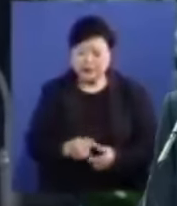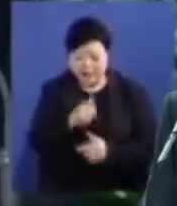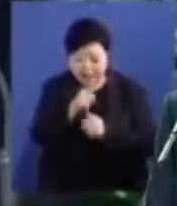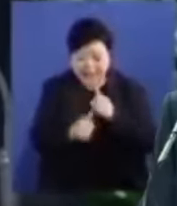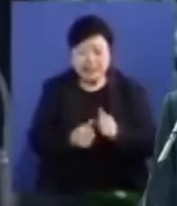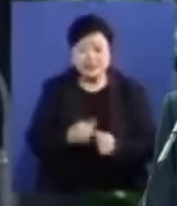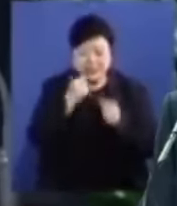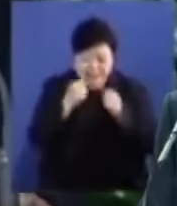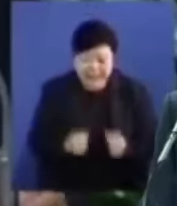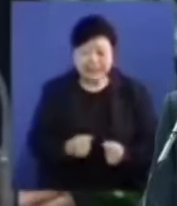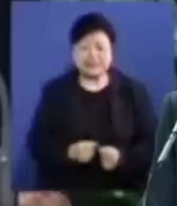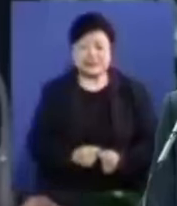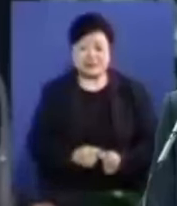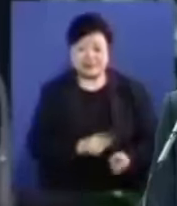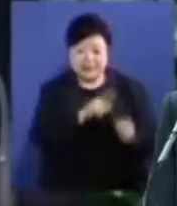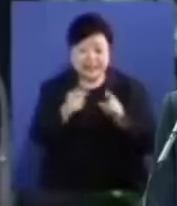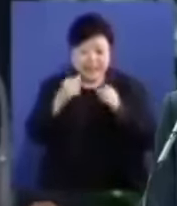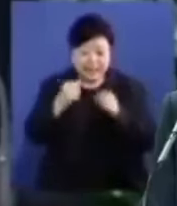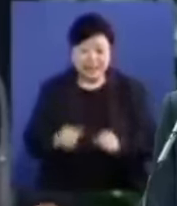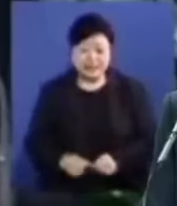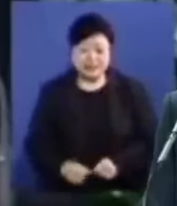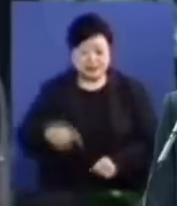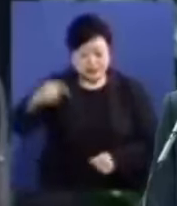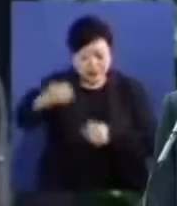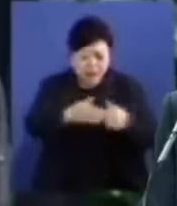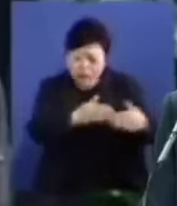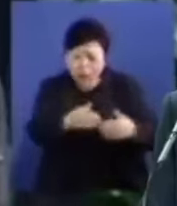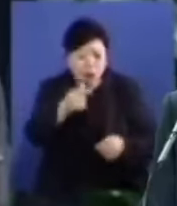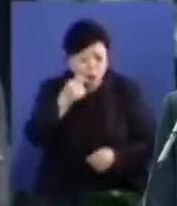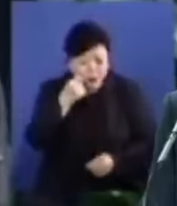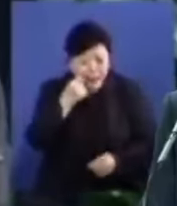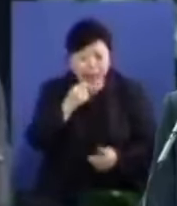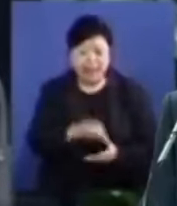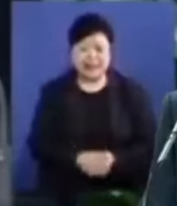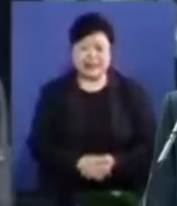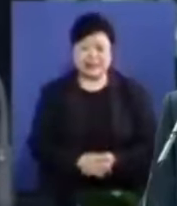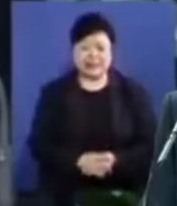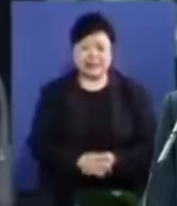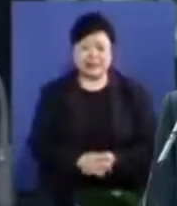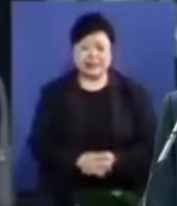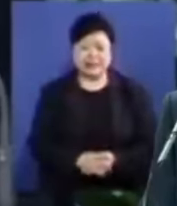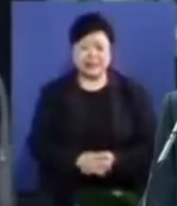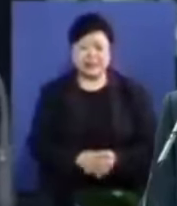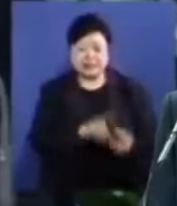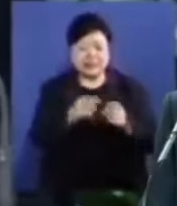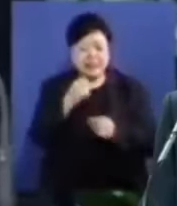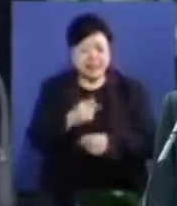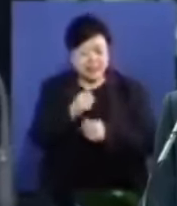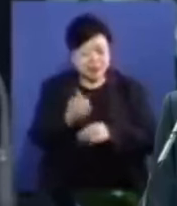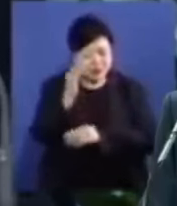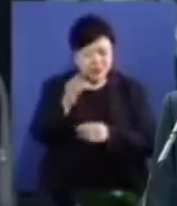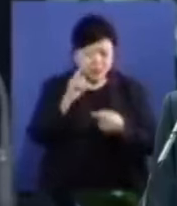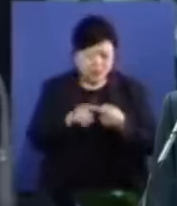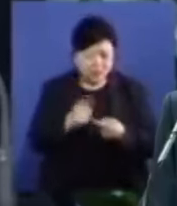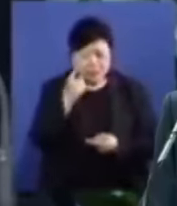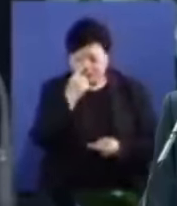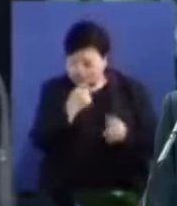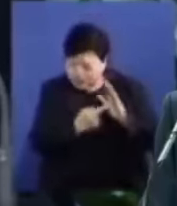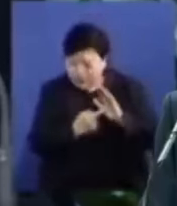하나님이 살아계신 것을 뼛속에 체험도 못하고 살아있는 하나님을 설교할 때